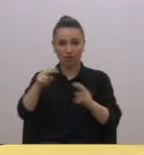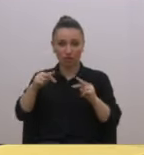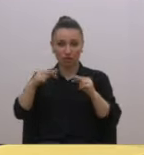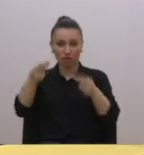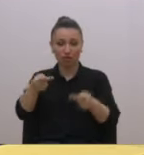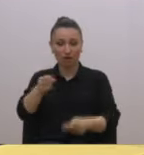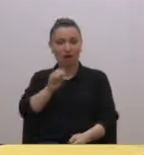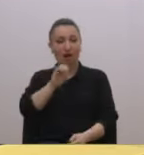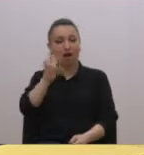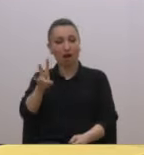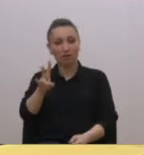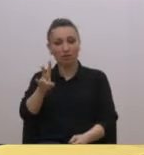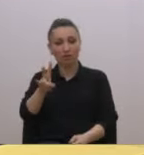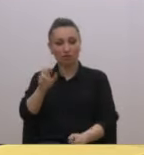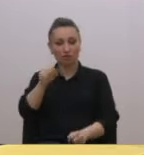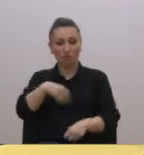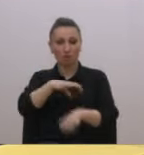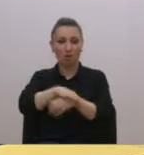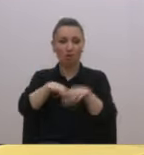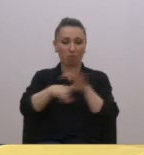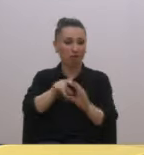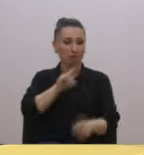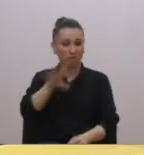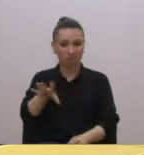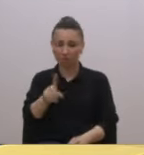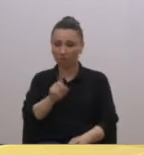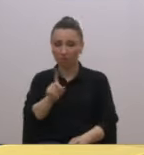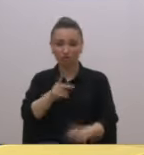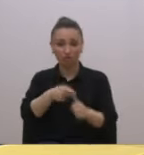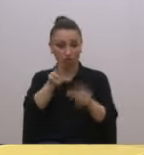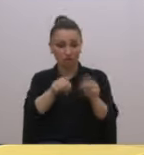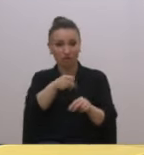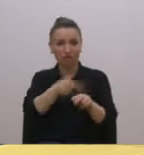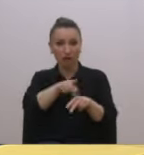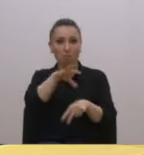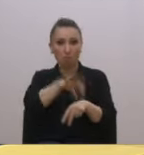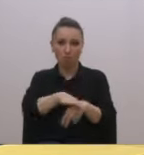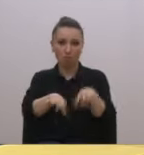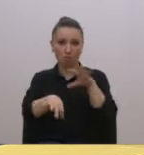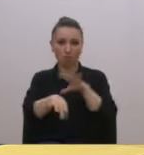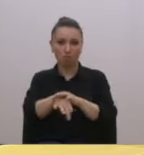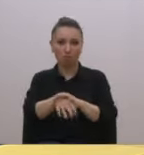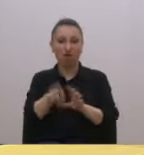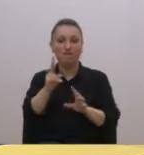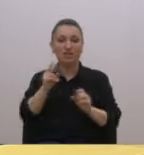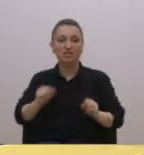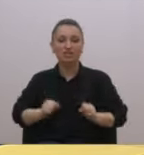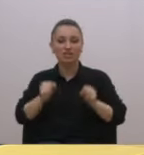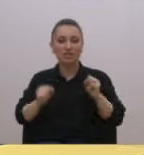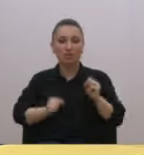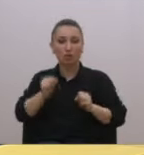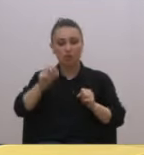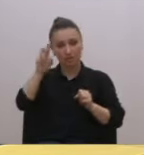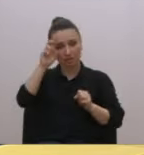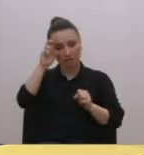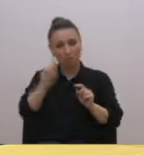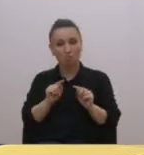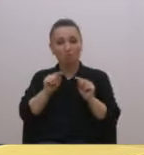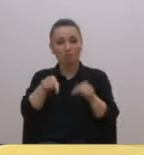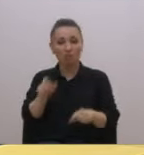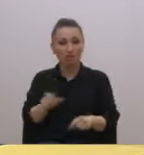პატრონს შეიცვლიან, ისინი მონები არ იქნებიან. სწორედ ეს არის მონობა. ვის ცდილობს ხელისუფლებაში მოსვლას